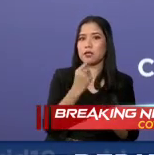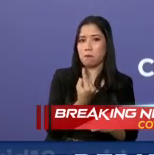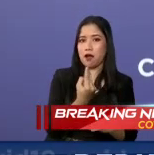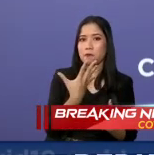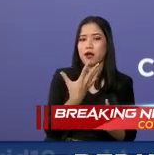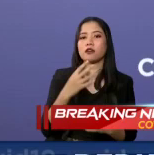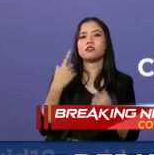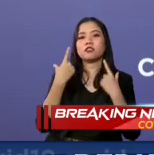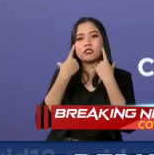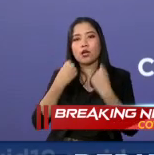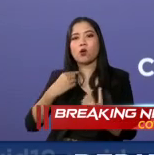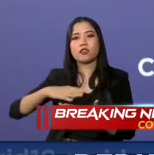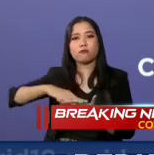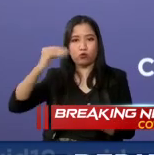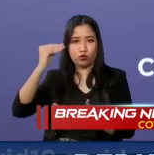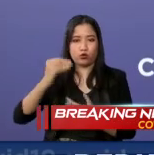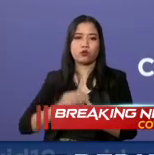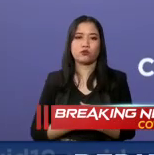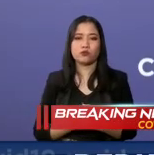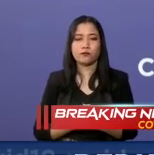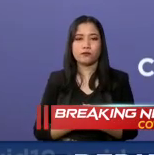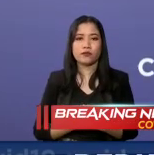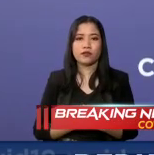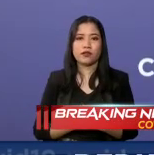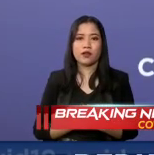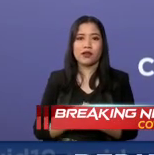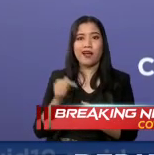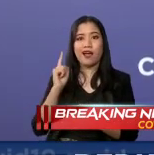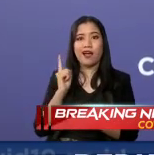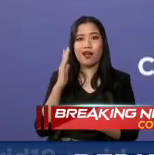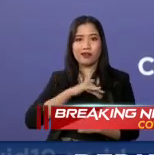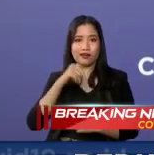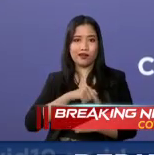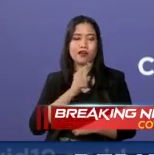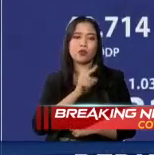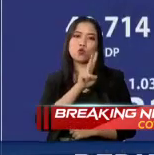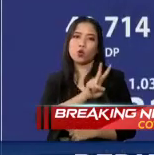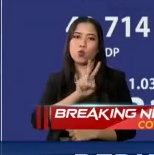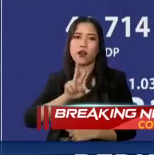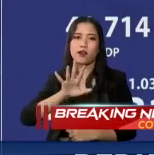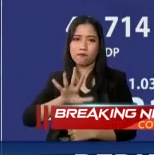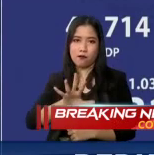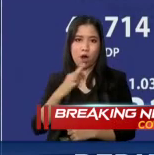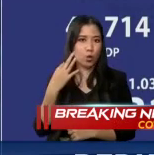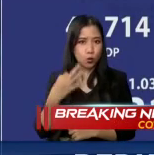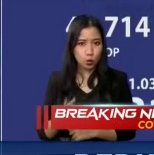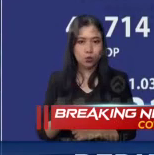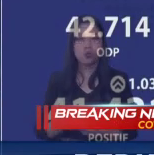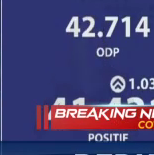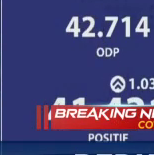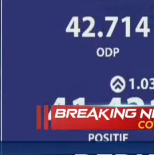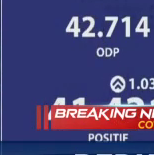Jawa Timur Hai hari ini melaporkan ada 225 kasus baru dan 56